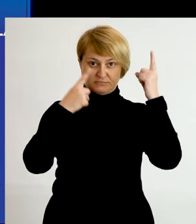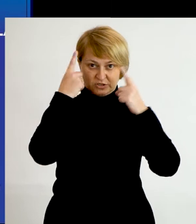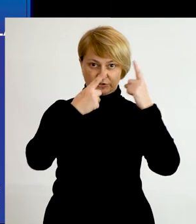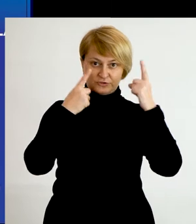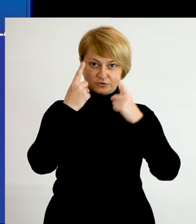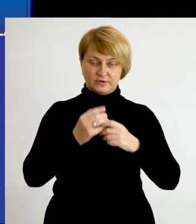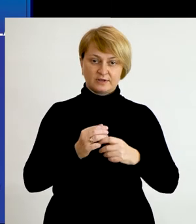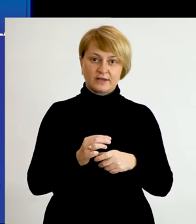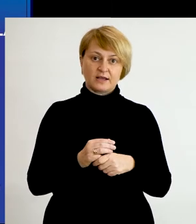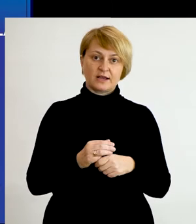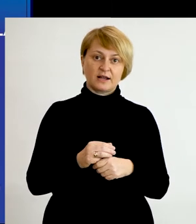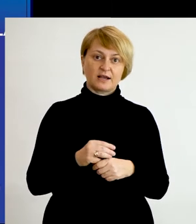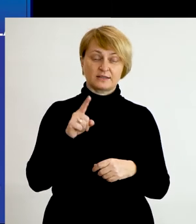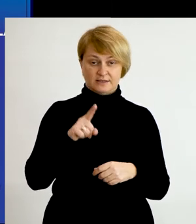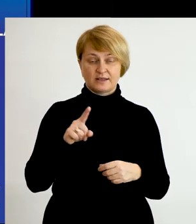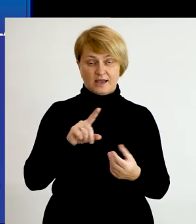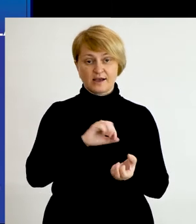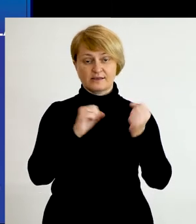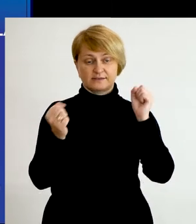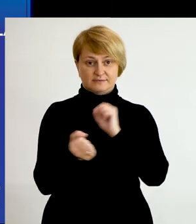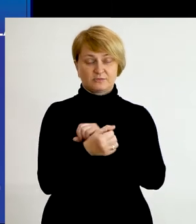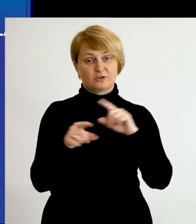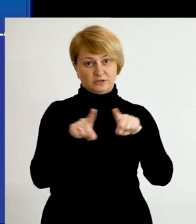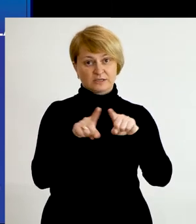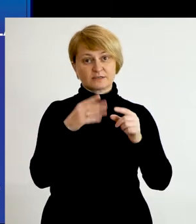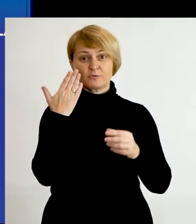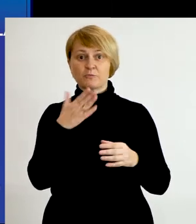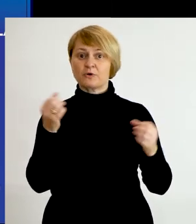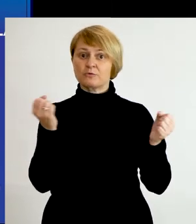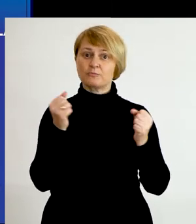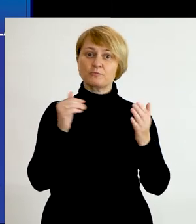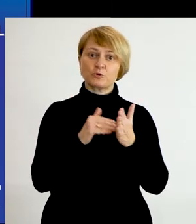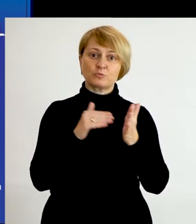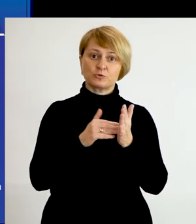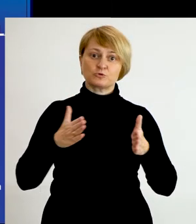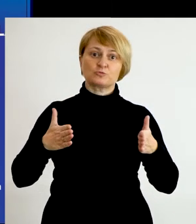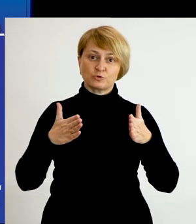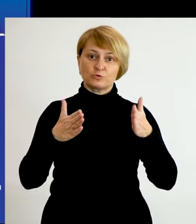więc myślę, że ta zmiana również jest bardzo potrzebna dla tej